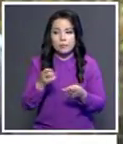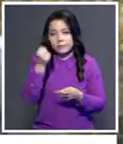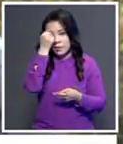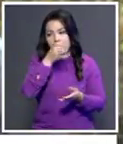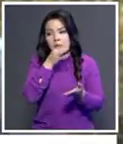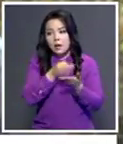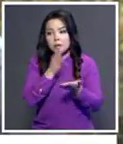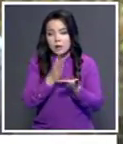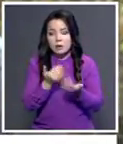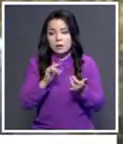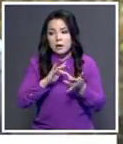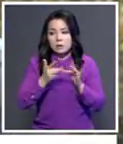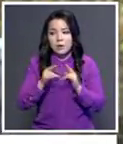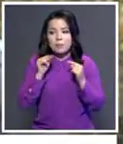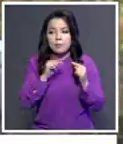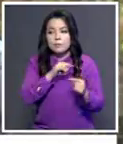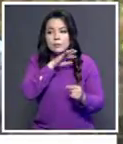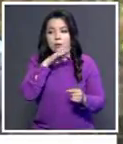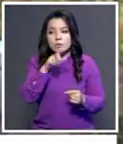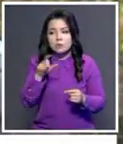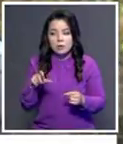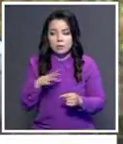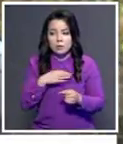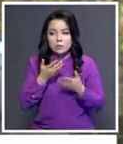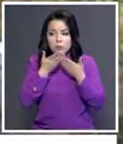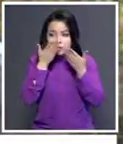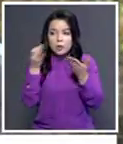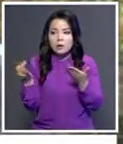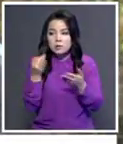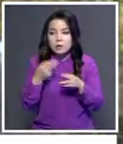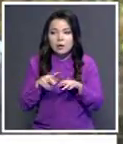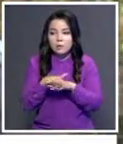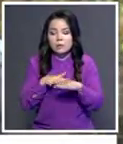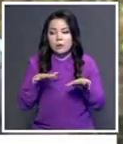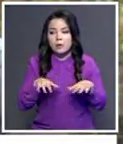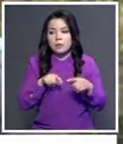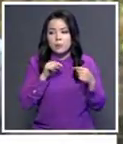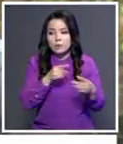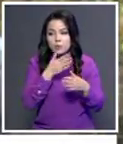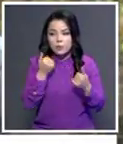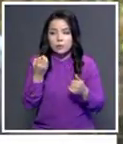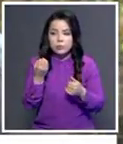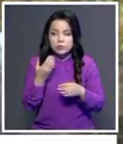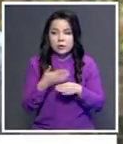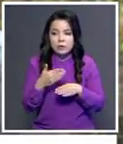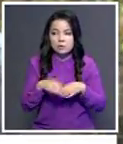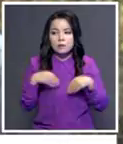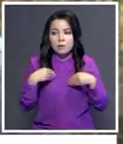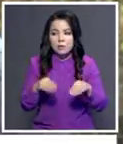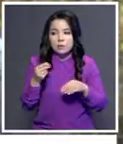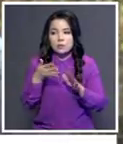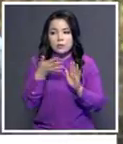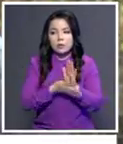білдіріп жатыр. Әлеуметтік желіде қарсылық танытып жатқандарды да оқыдым. Бірақ жаппай бәрі қарсы шығып жатқан жоқ. Көшеттерді алуға ешқандай да